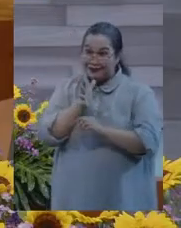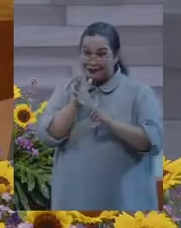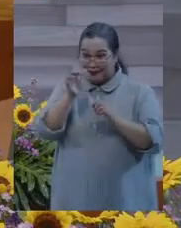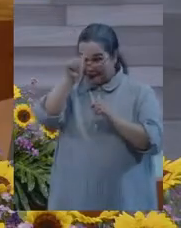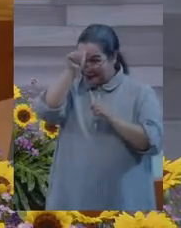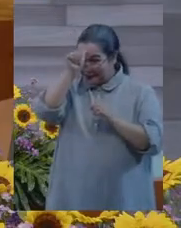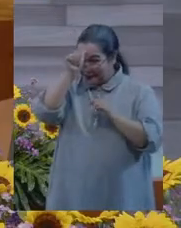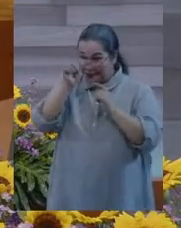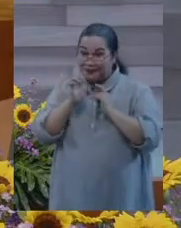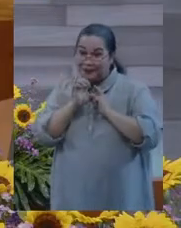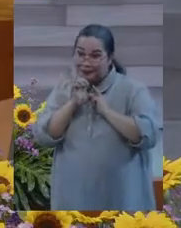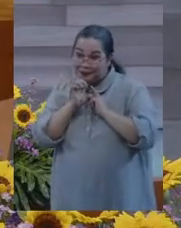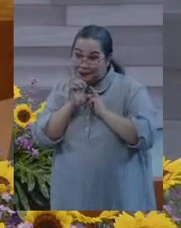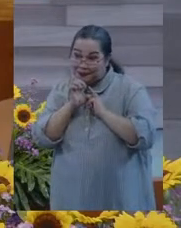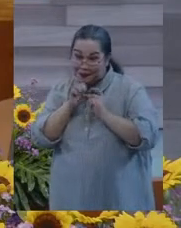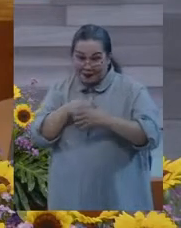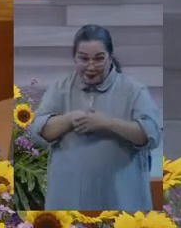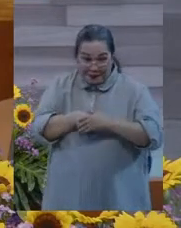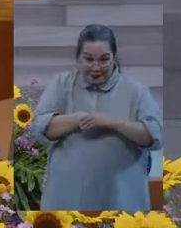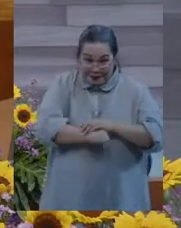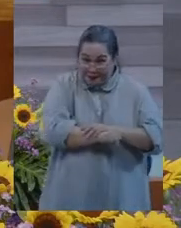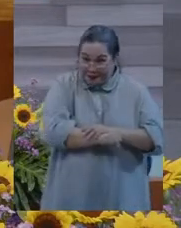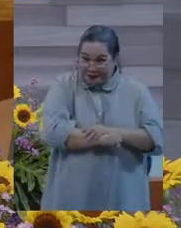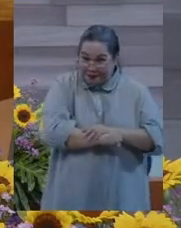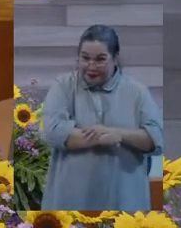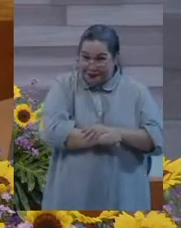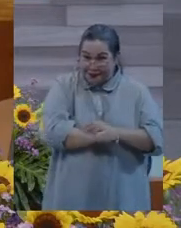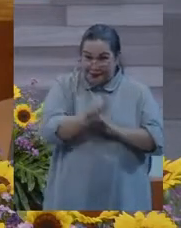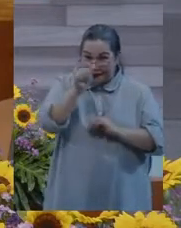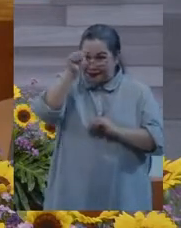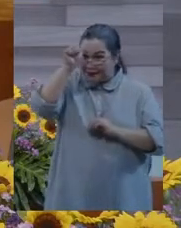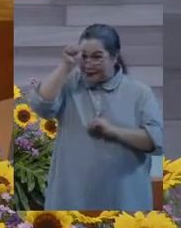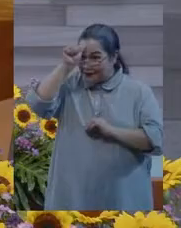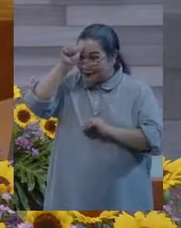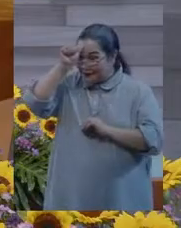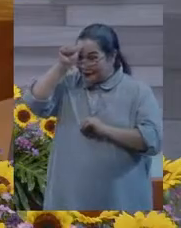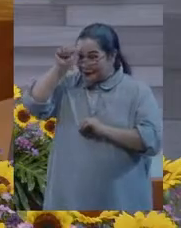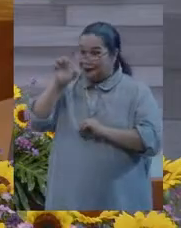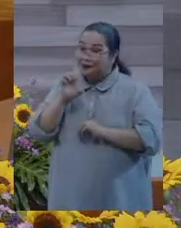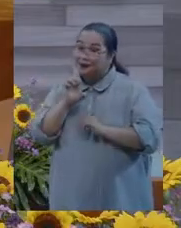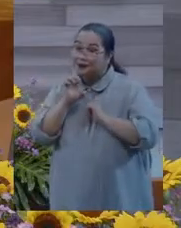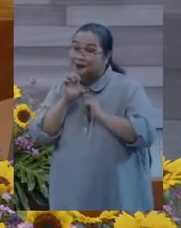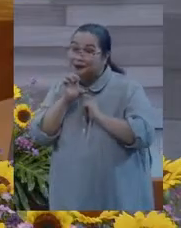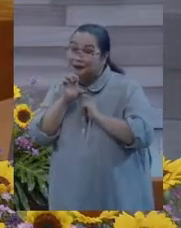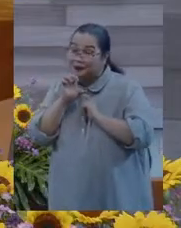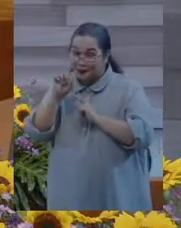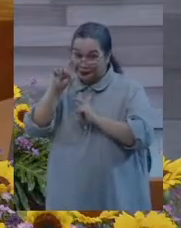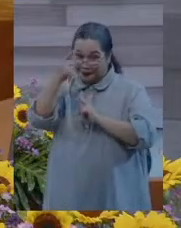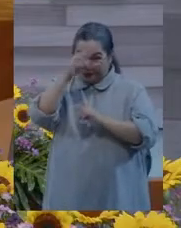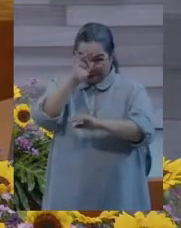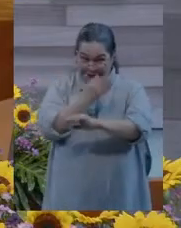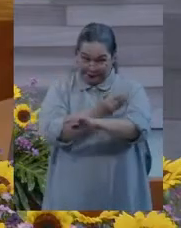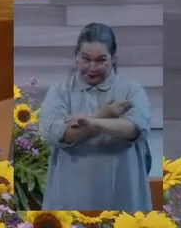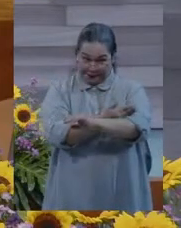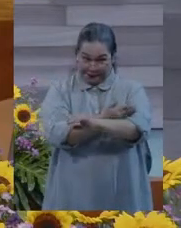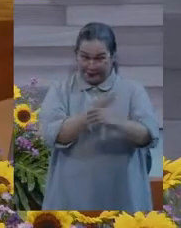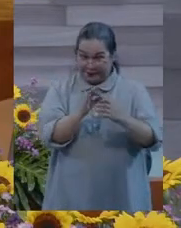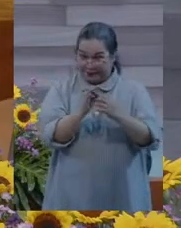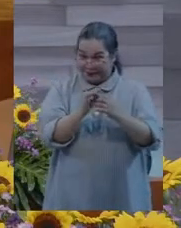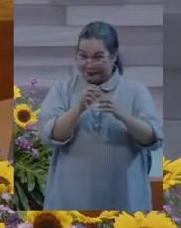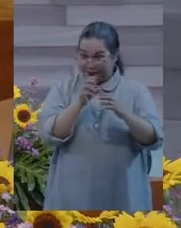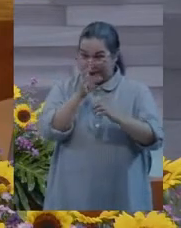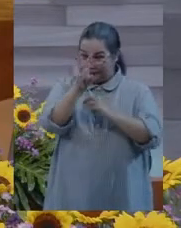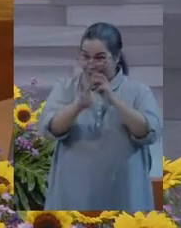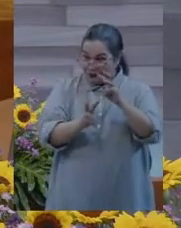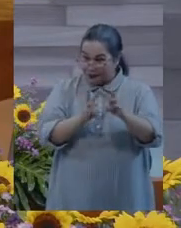sa buong mundo. He is the very firstborn sa buong history